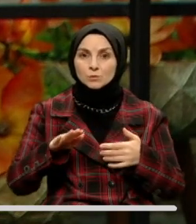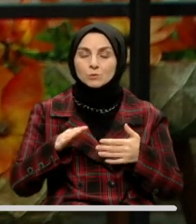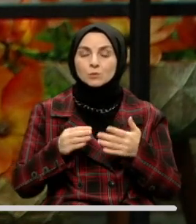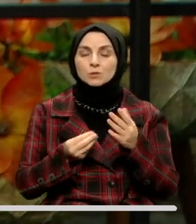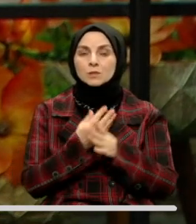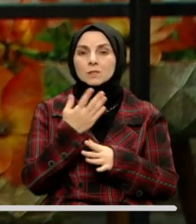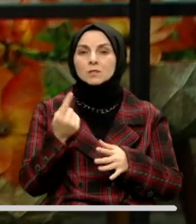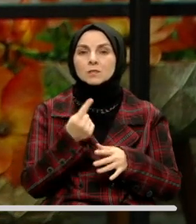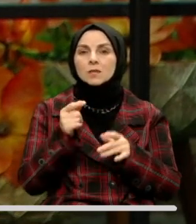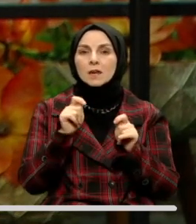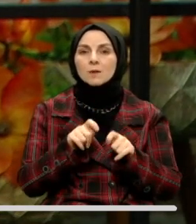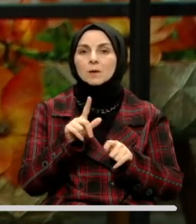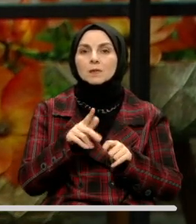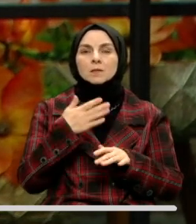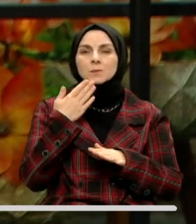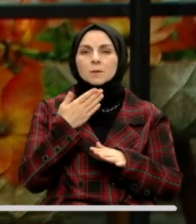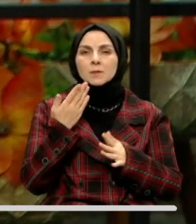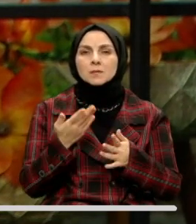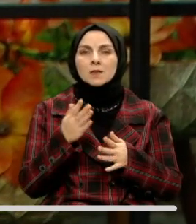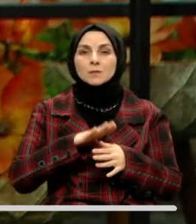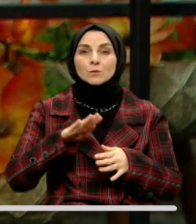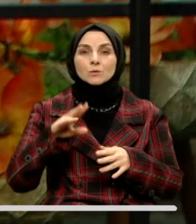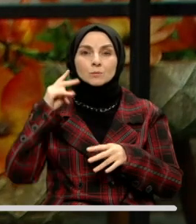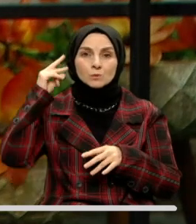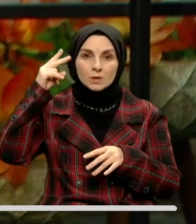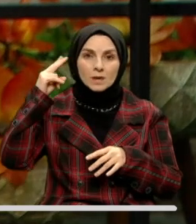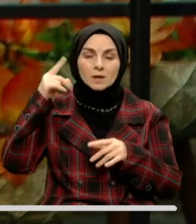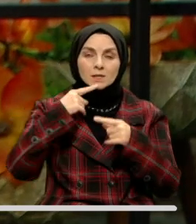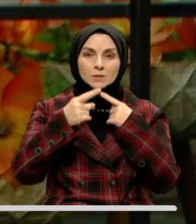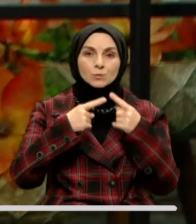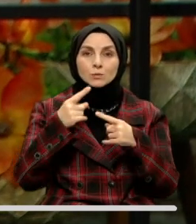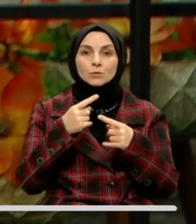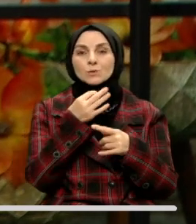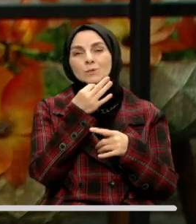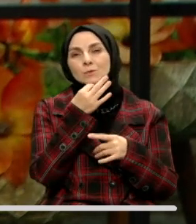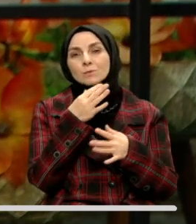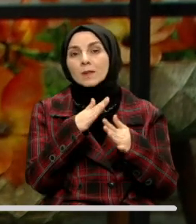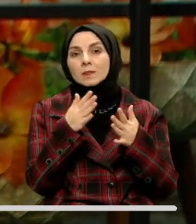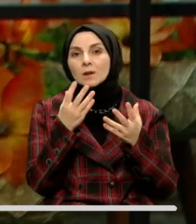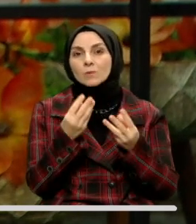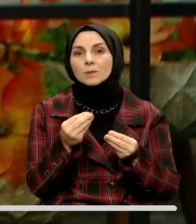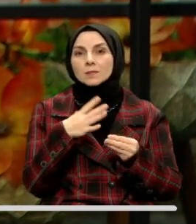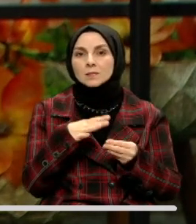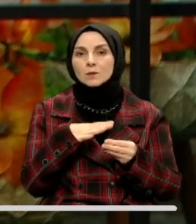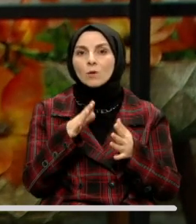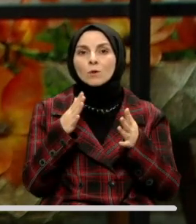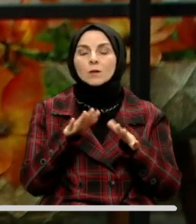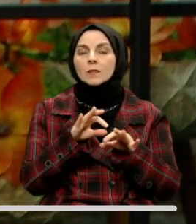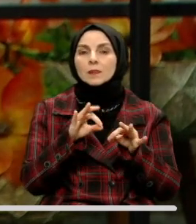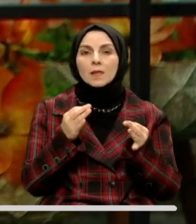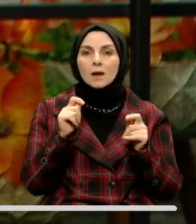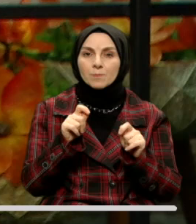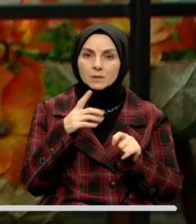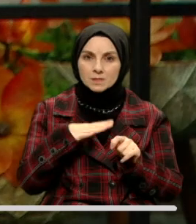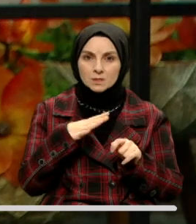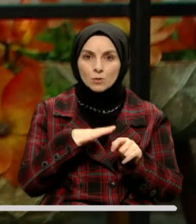çıkaracak şeyler yapmak lazım. Yavrumuzun hayallerini oturun konuşun ne olur. Ne olmak istiyor, nerede durmak istiyor, ne yapmak